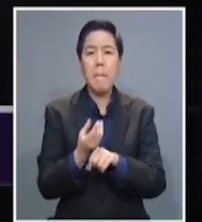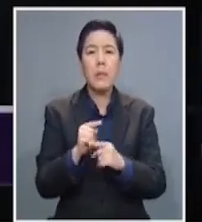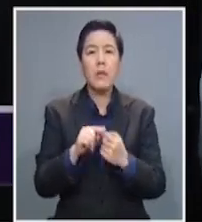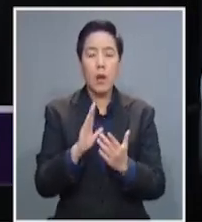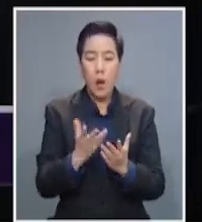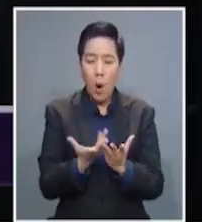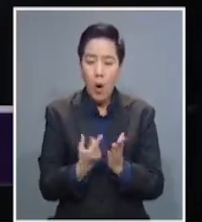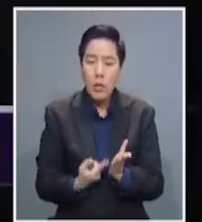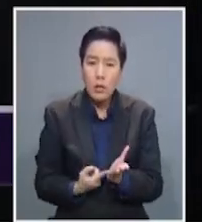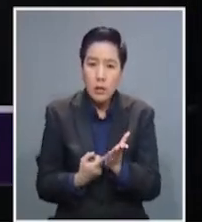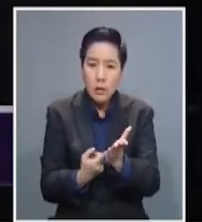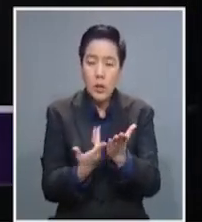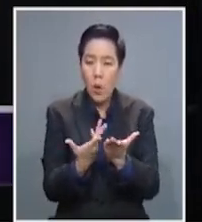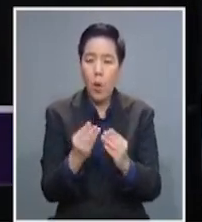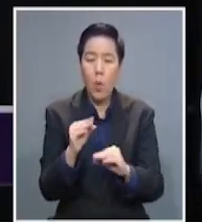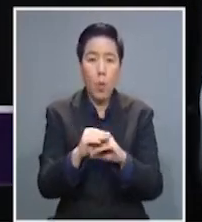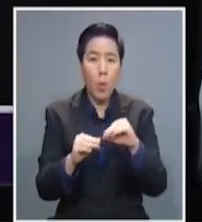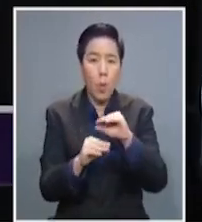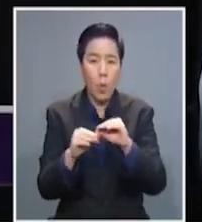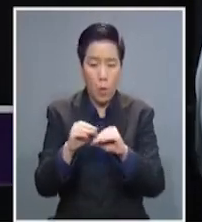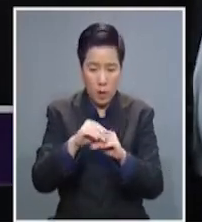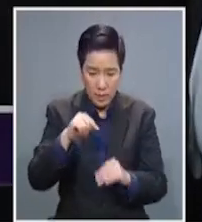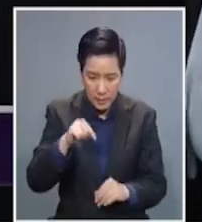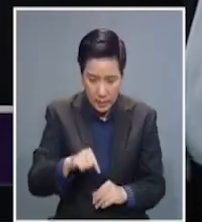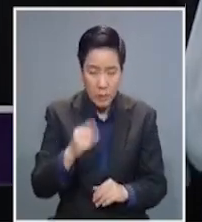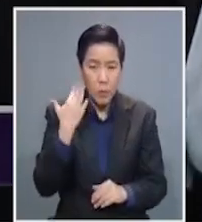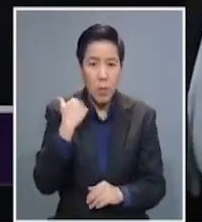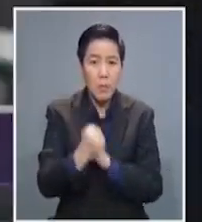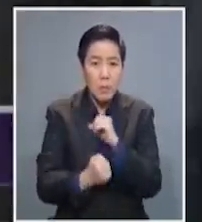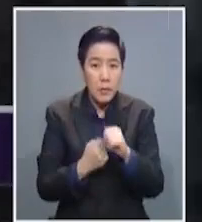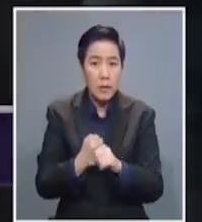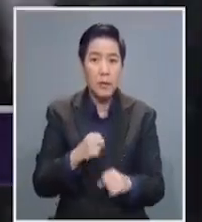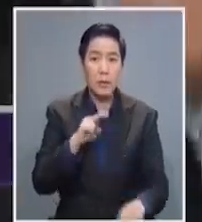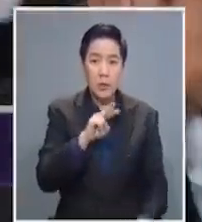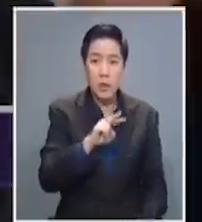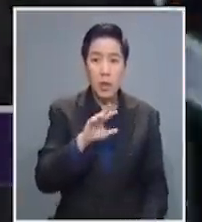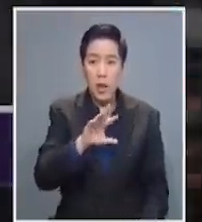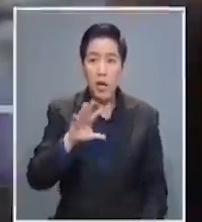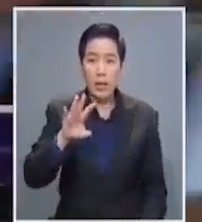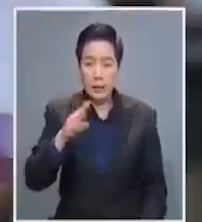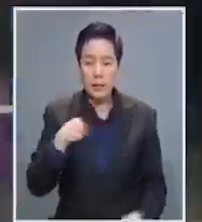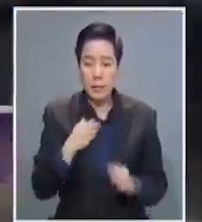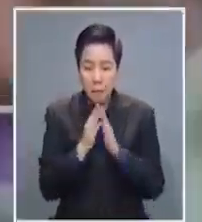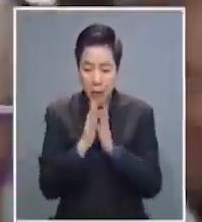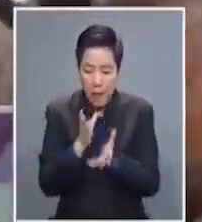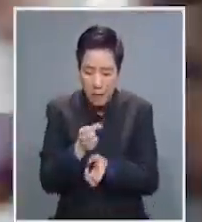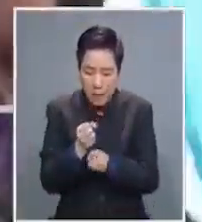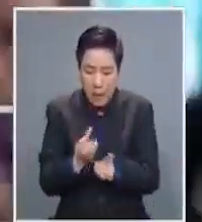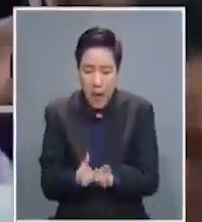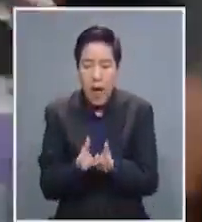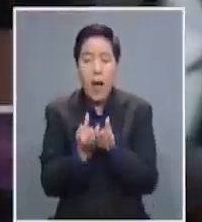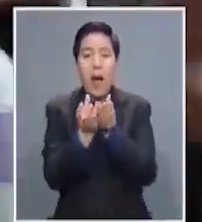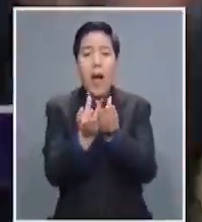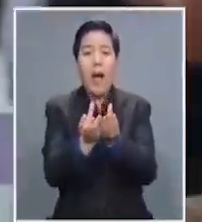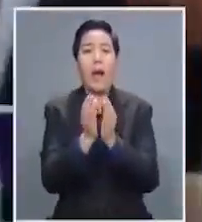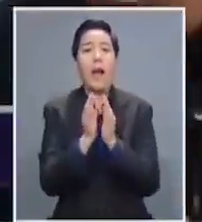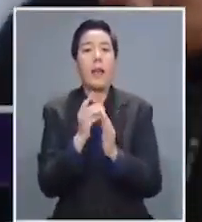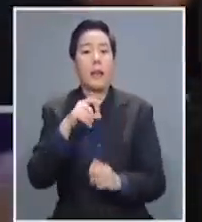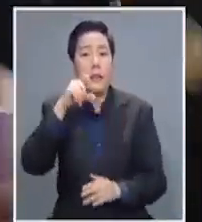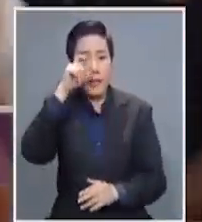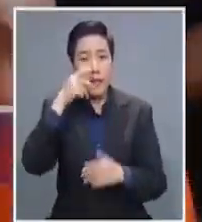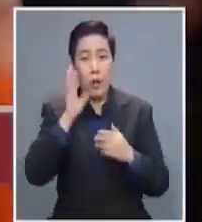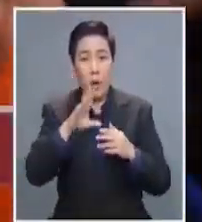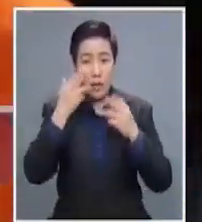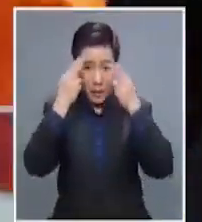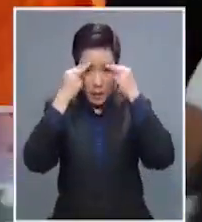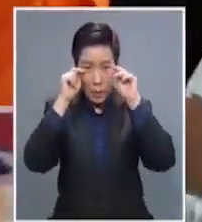นผู้ยื่นถวายฎีกาขอพระราชทานโครงการนี้เมื่อปี2554ได้มอบพระพุทธรูปหลวงปู่ทวดให้กับนายกรัฐมนตรีพร้อมกับ